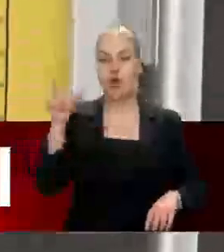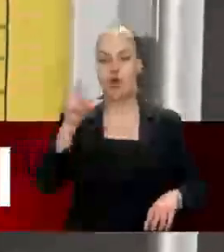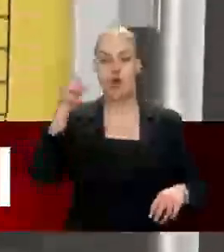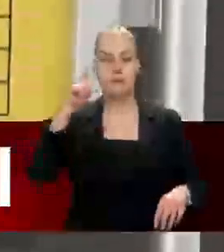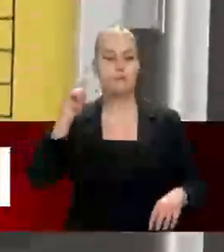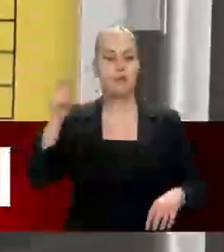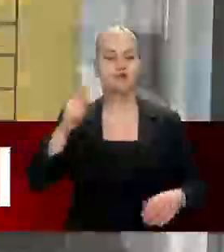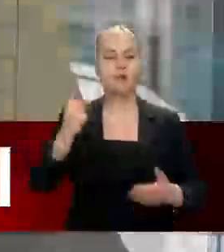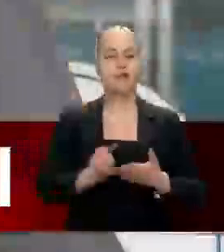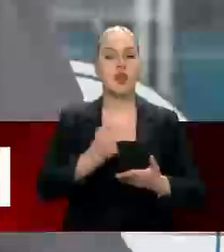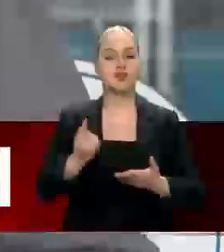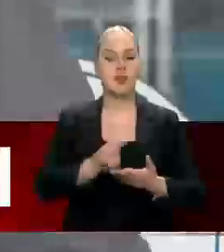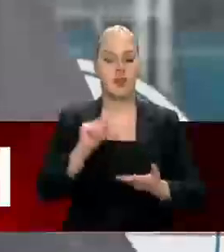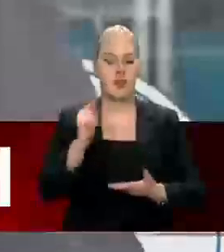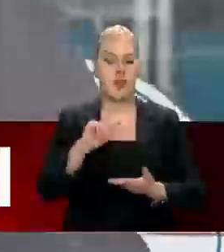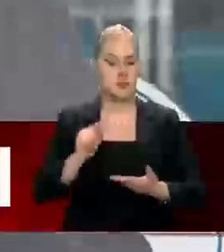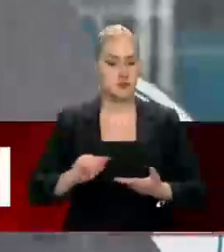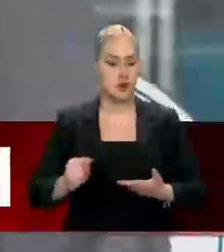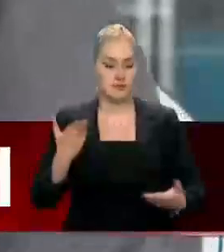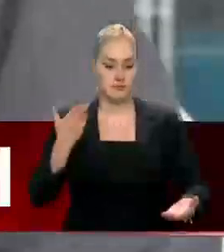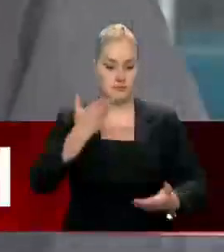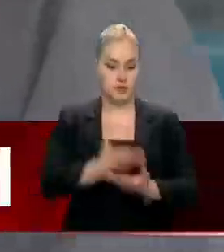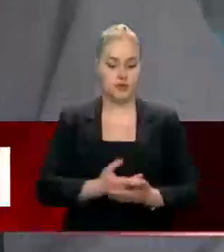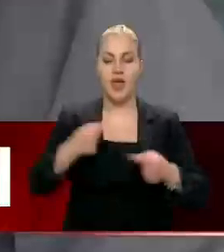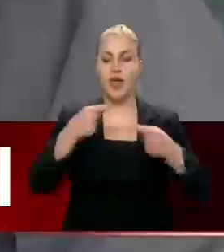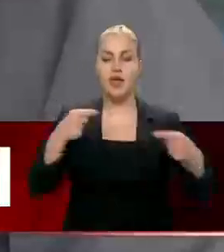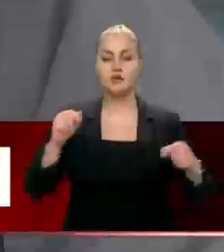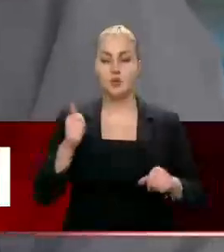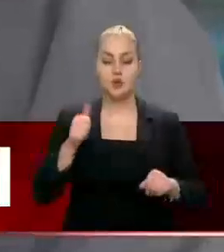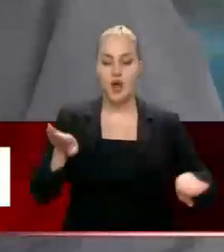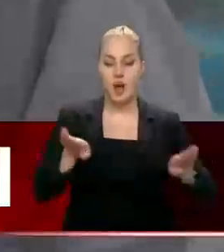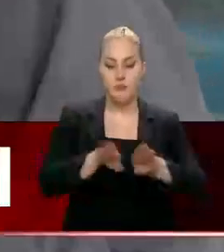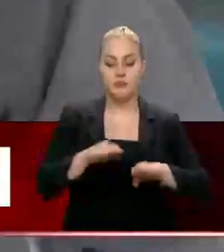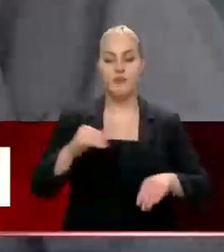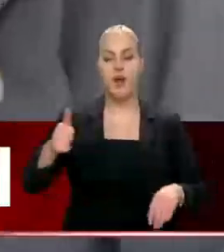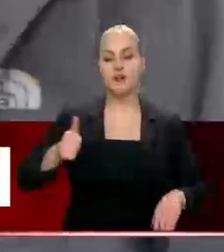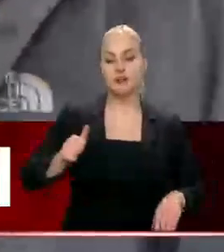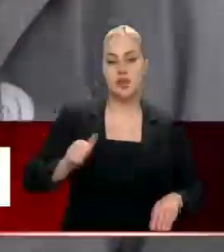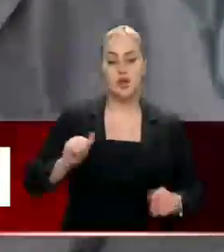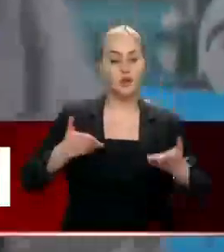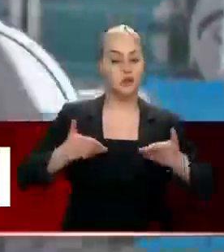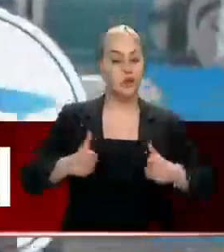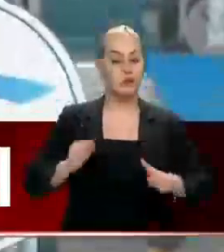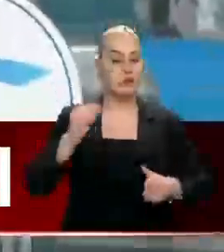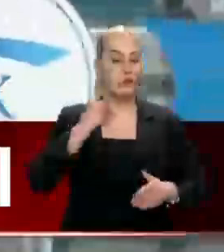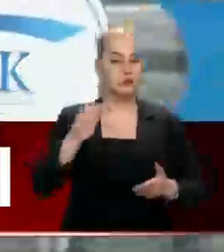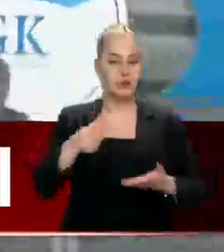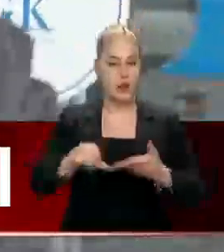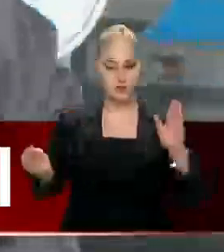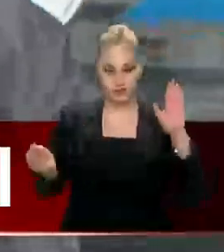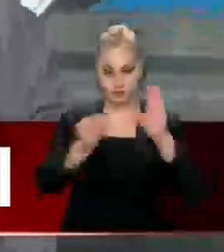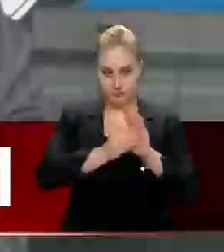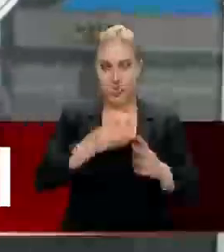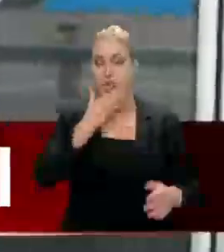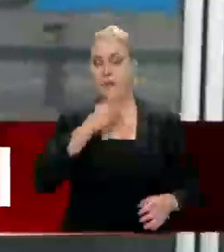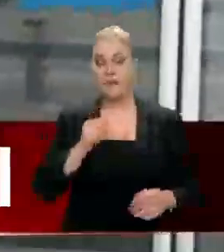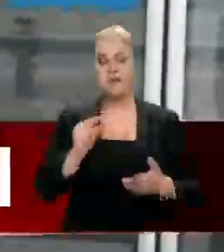başvurusu için dilekçe yazacak eyt'ler eksik filmlerini tamamlamak için askerlik ve doğum uygulamalarını yaptılar sıra artık emeklilik için